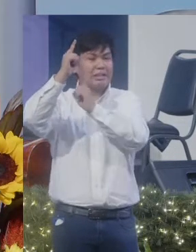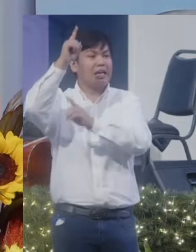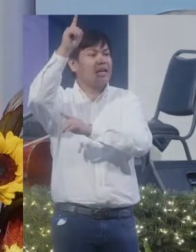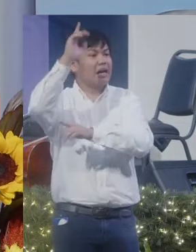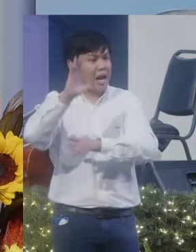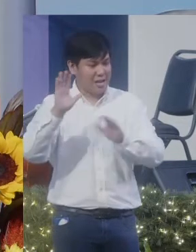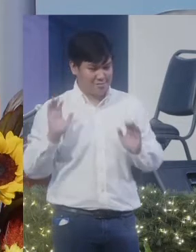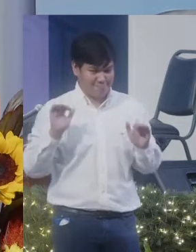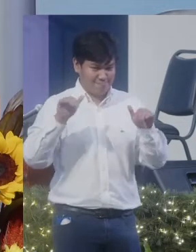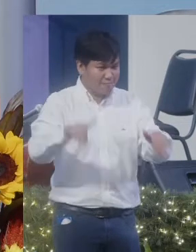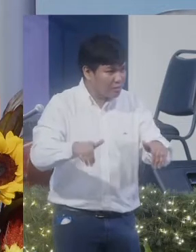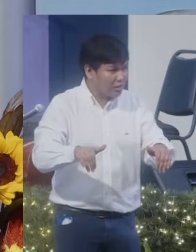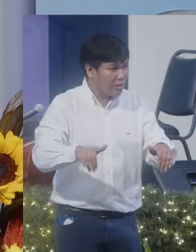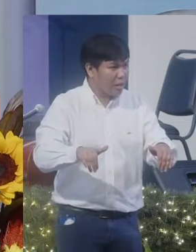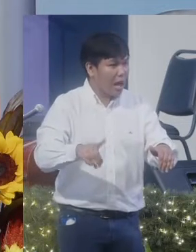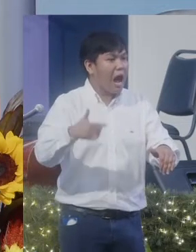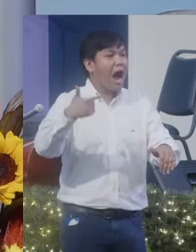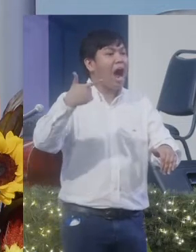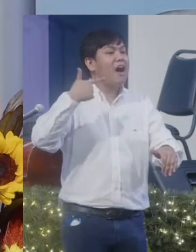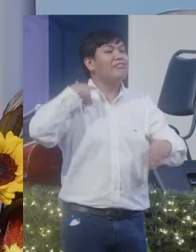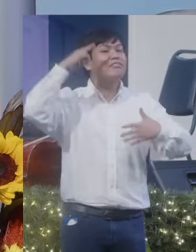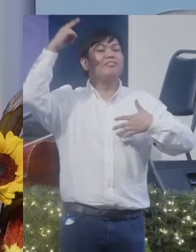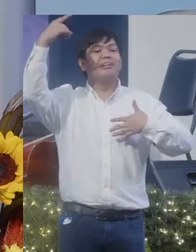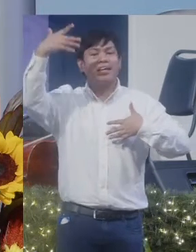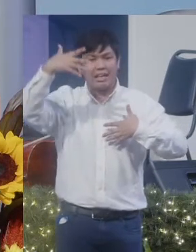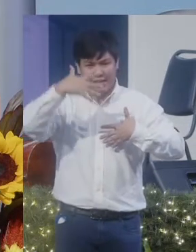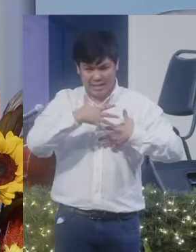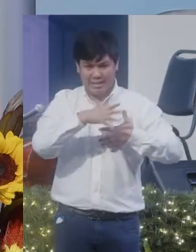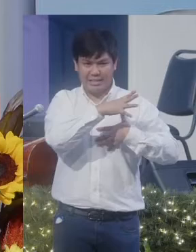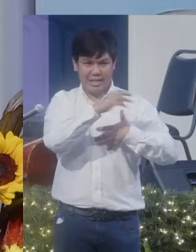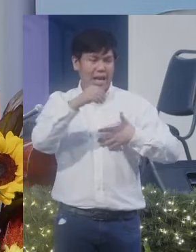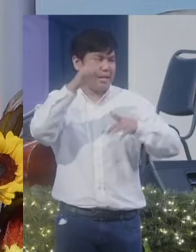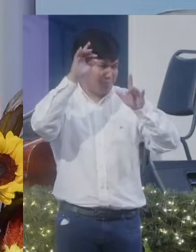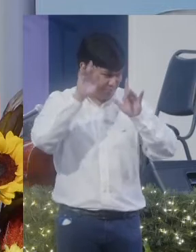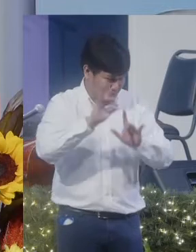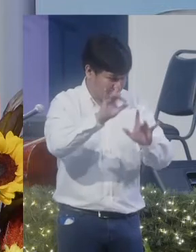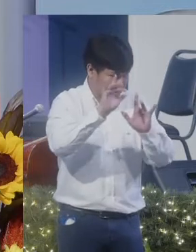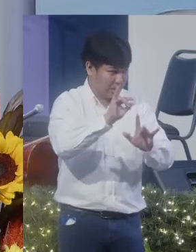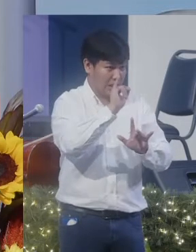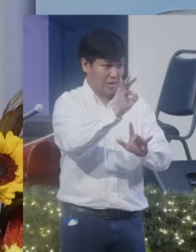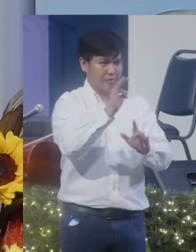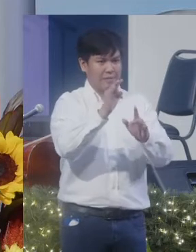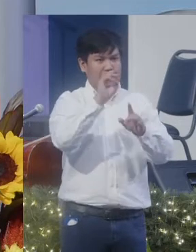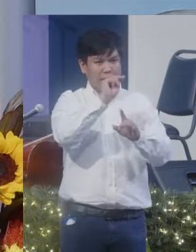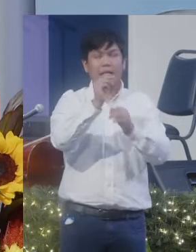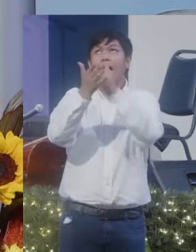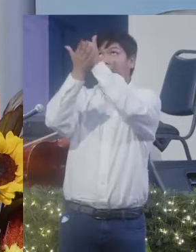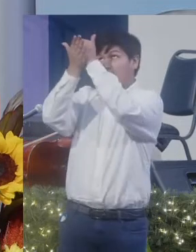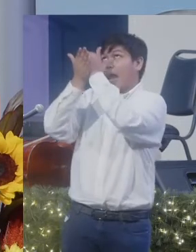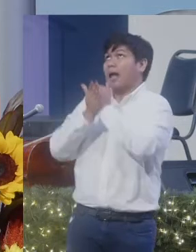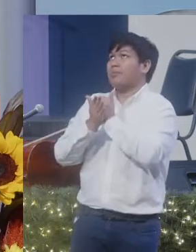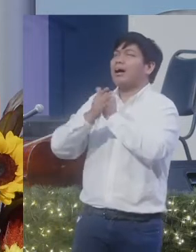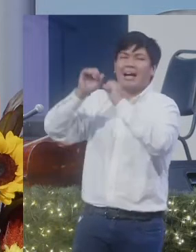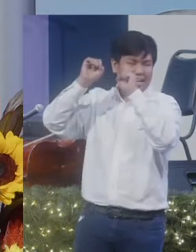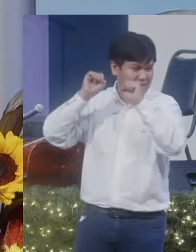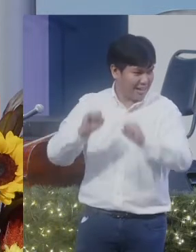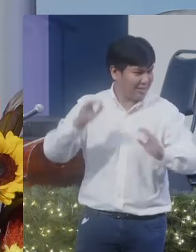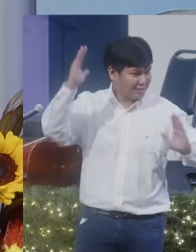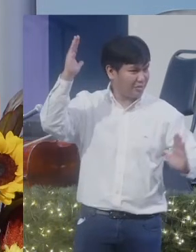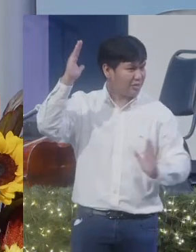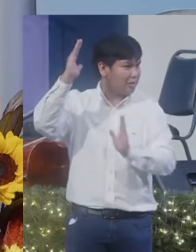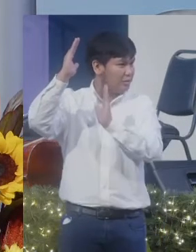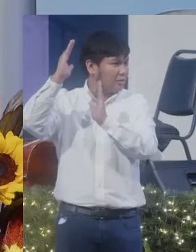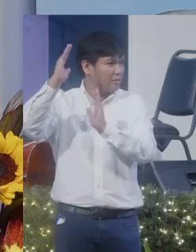and find grace to help in time of need. Dahil sa kaabangan ng ating Diyos, hindi natin kailangan